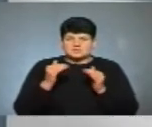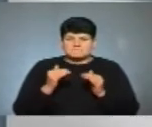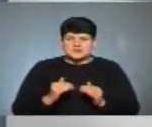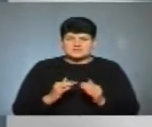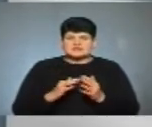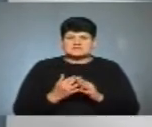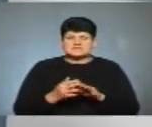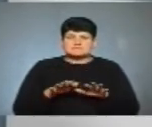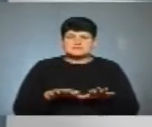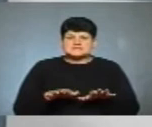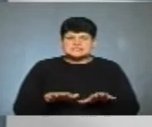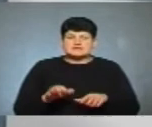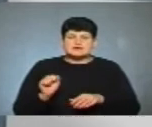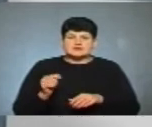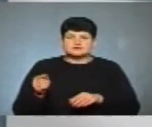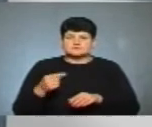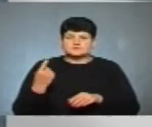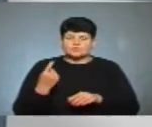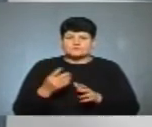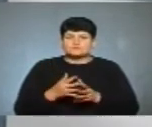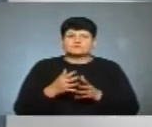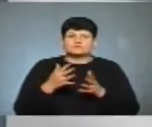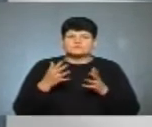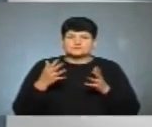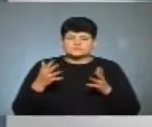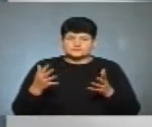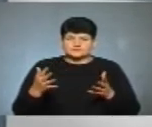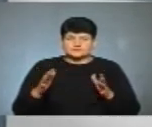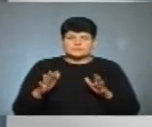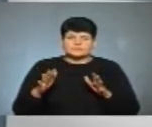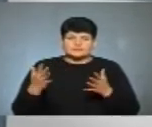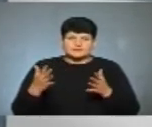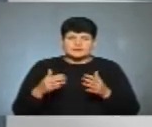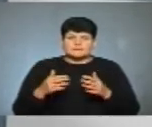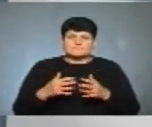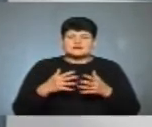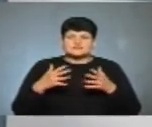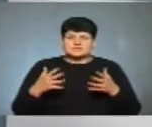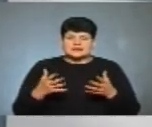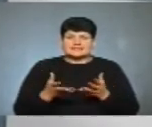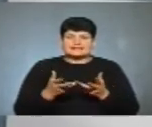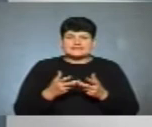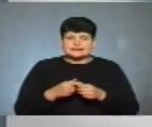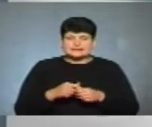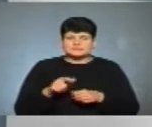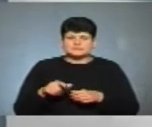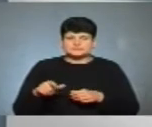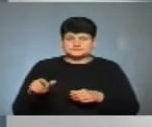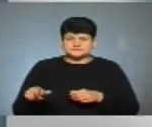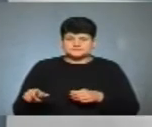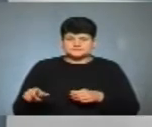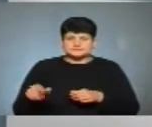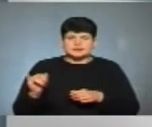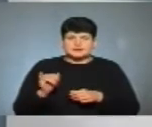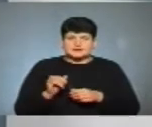сільській місцевості, а Тернопільщина переважно переважають кількість мешканців сільських,